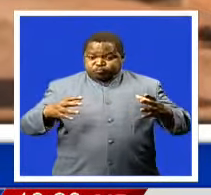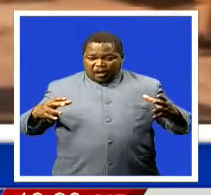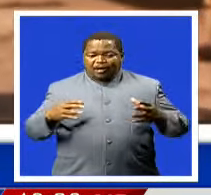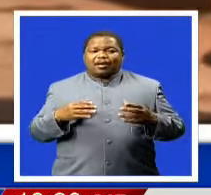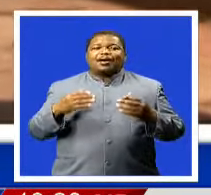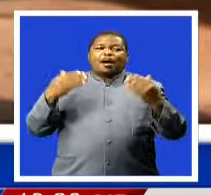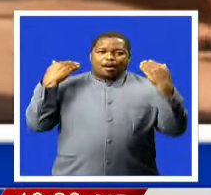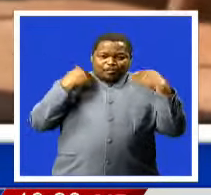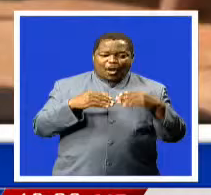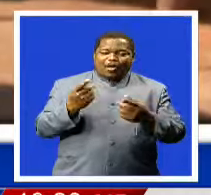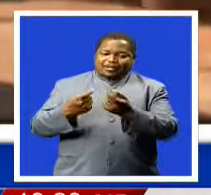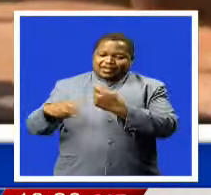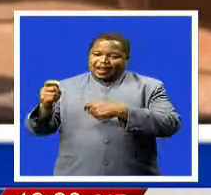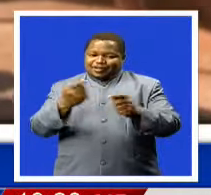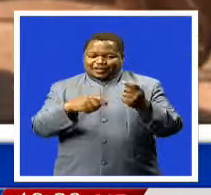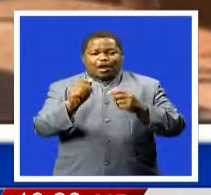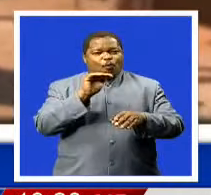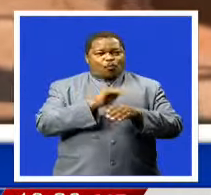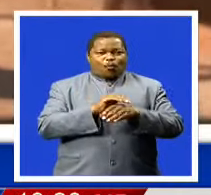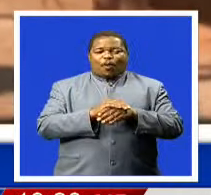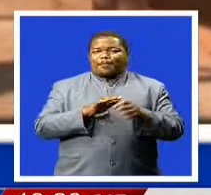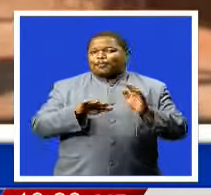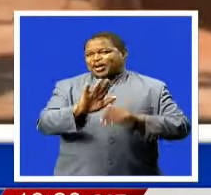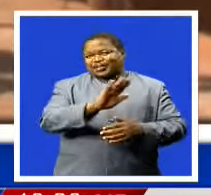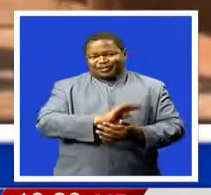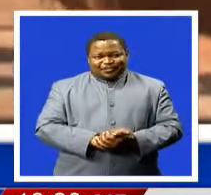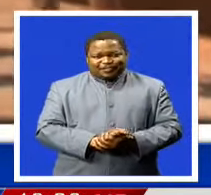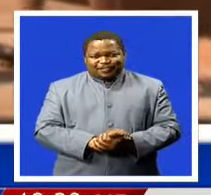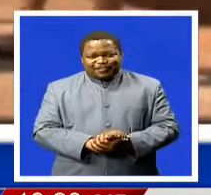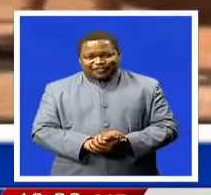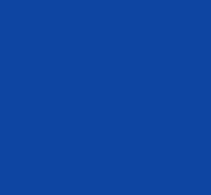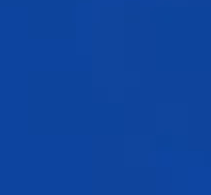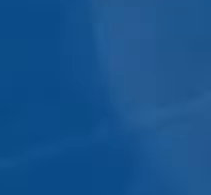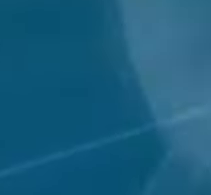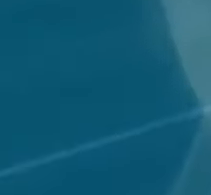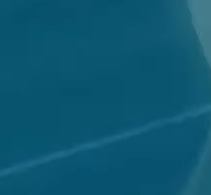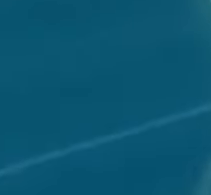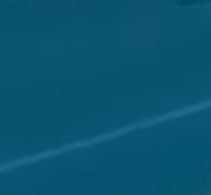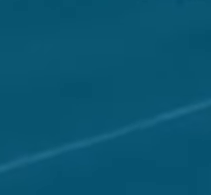Temalanga Dlamini nginalingithi Ngule sisemaphalaleni.